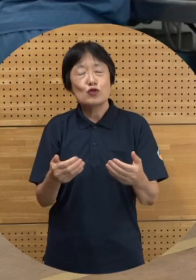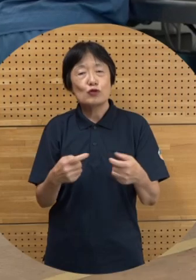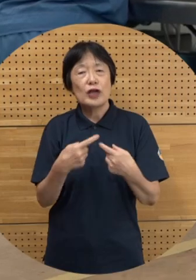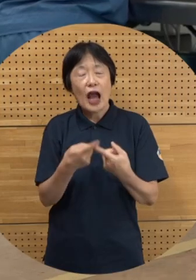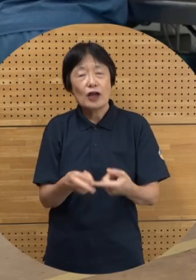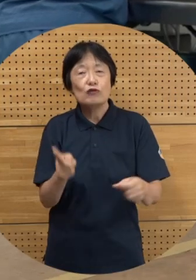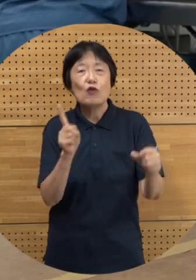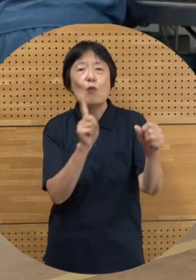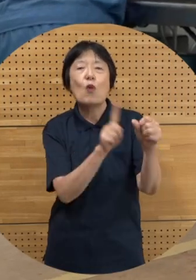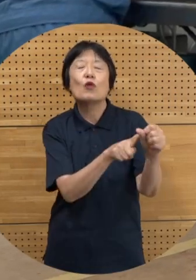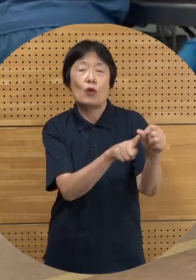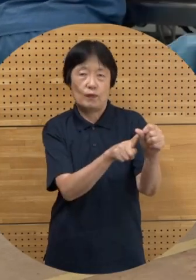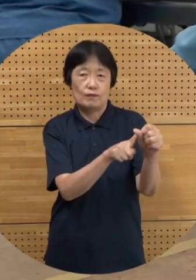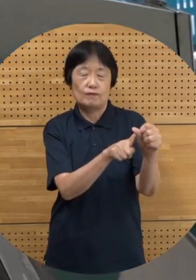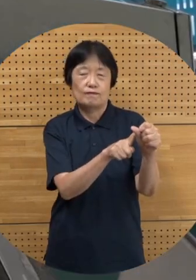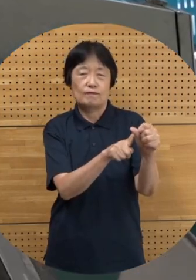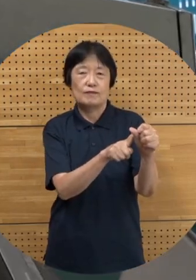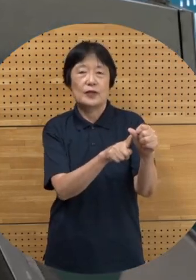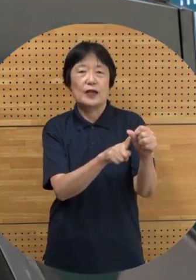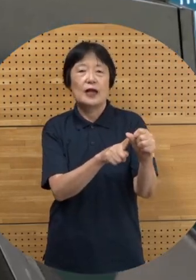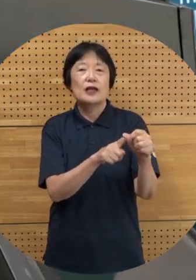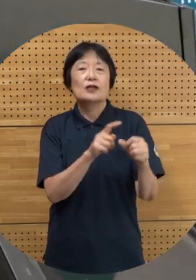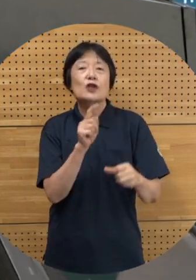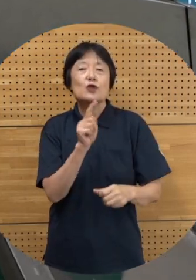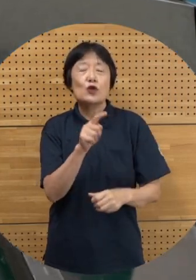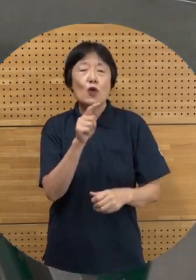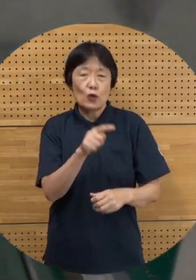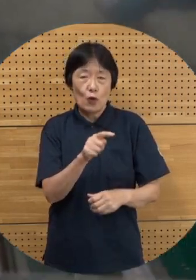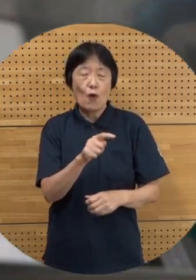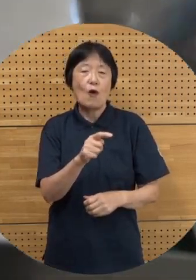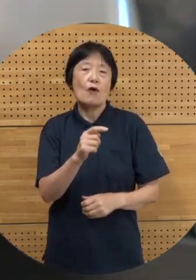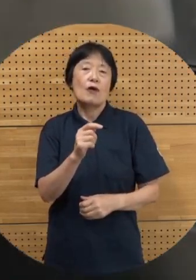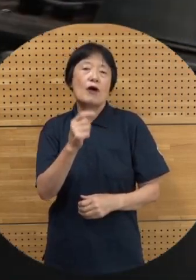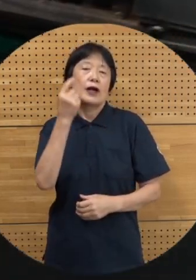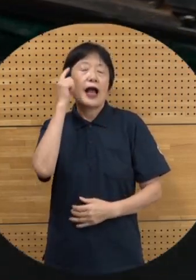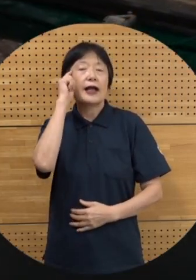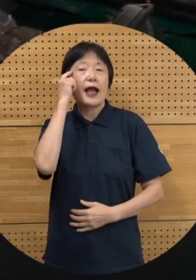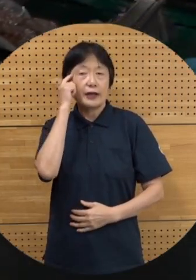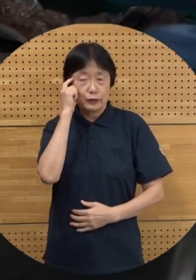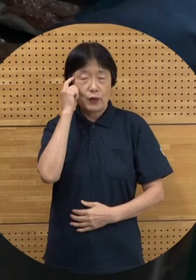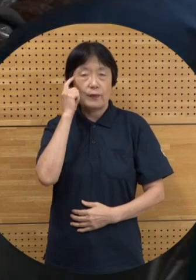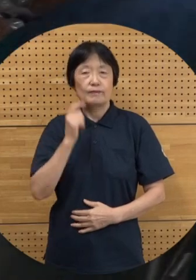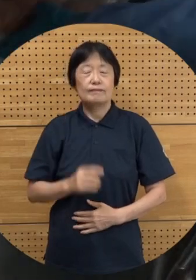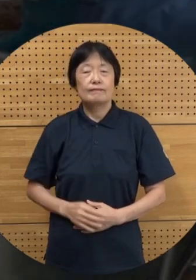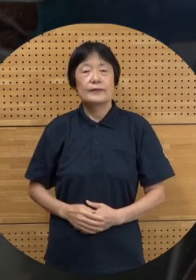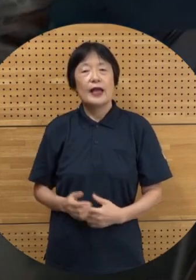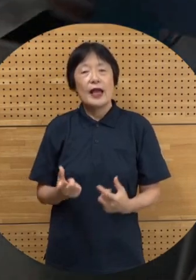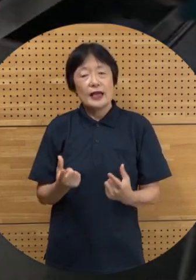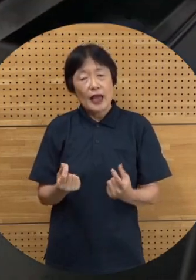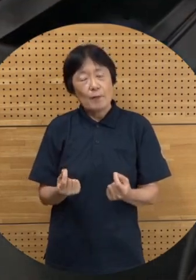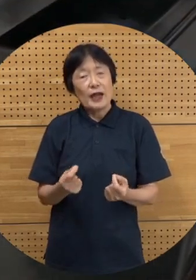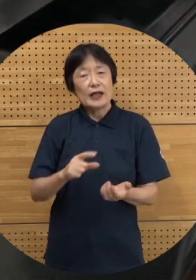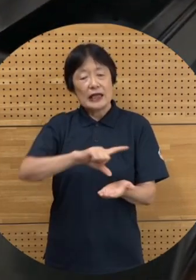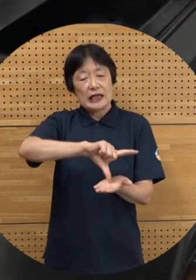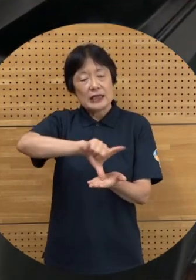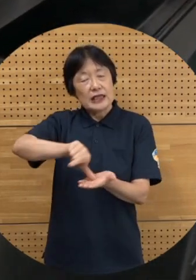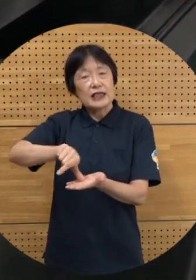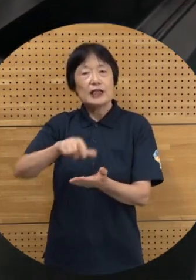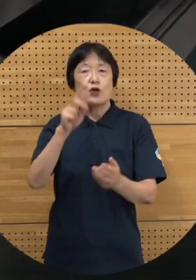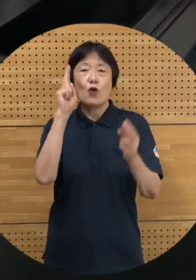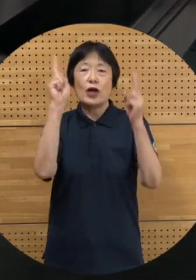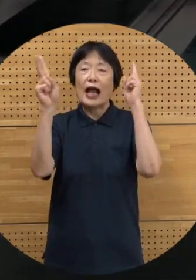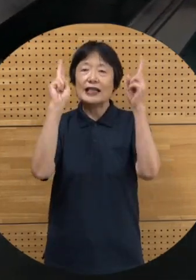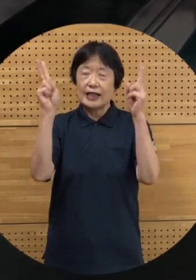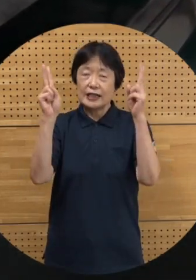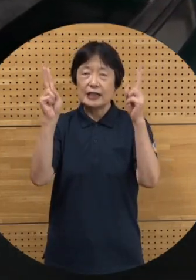標にされておりますので、それに就職っていうふうなことを考えますと、やはり地域の会社様で